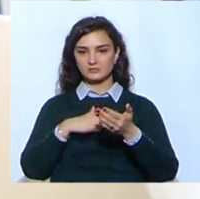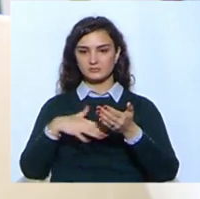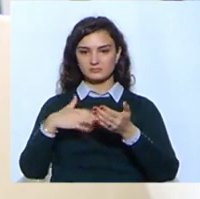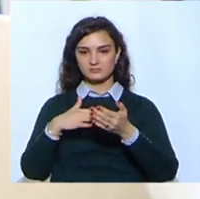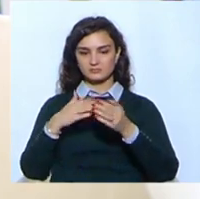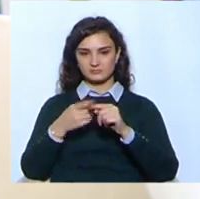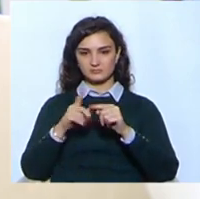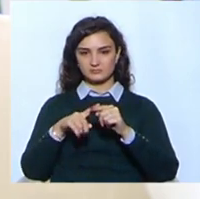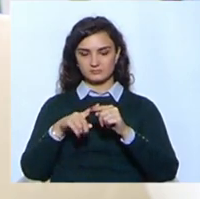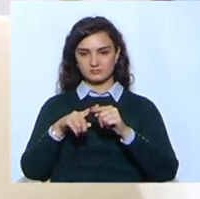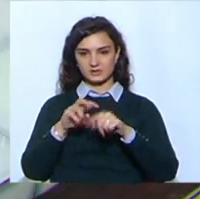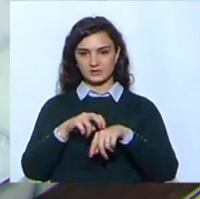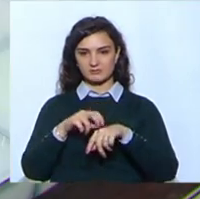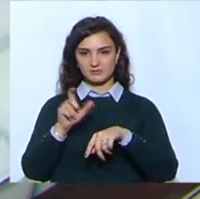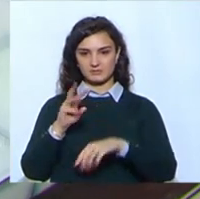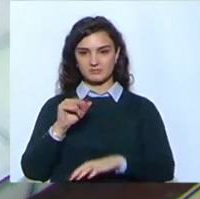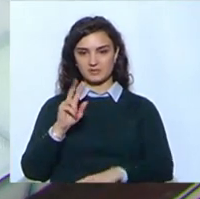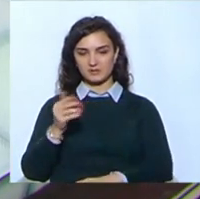ჩიქოვანი. გილამშვიდობისა მაკა, მოგზანდით.